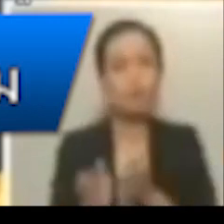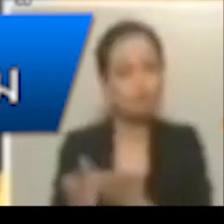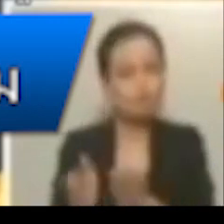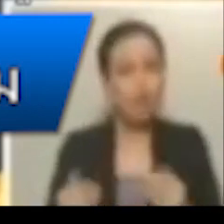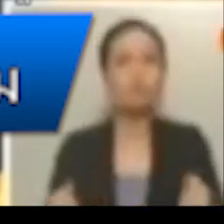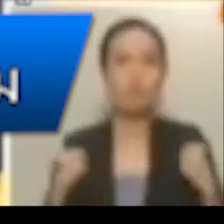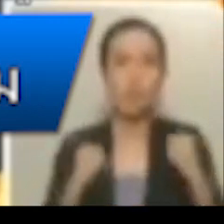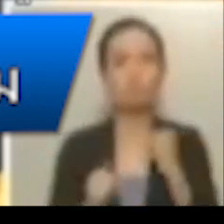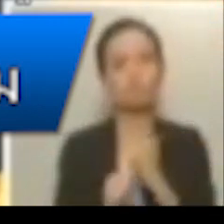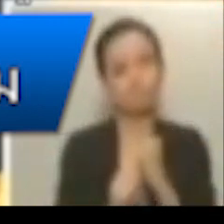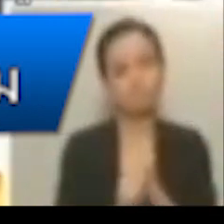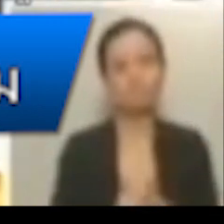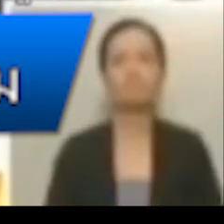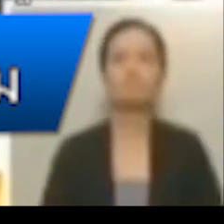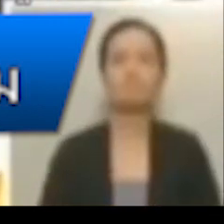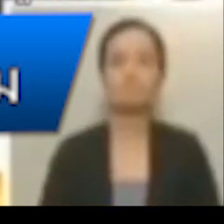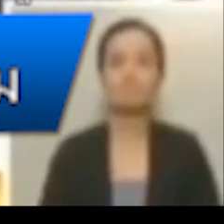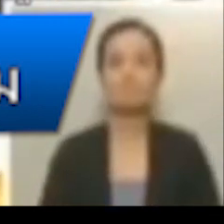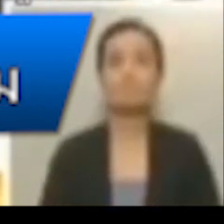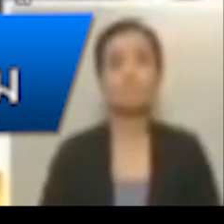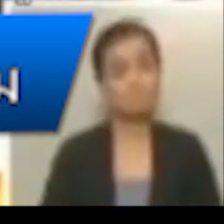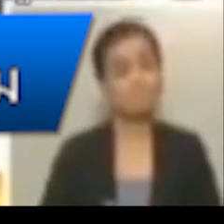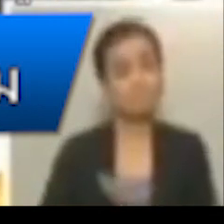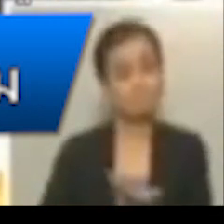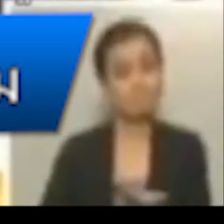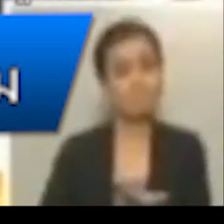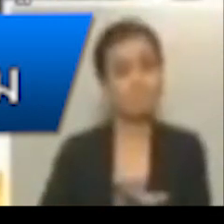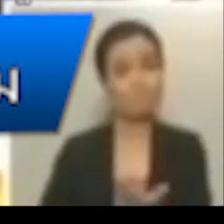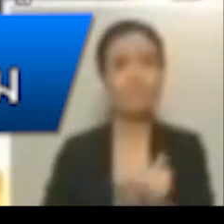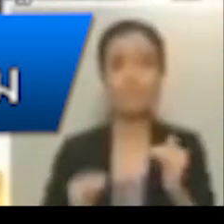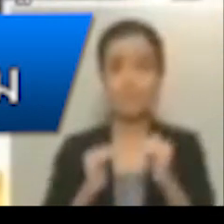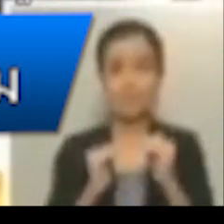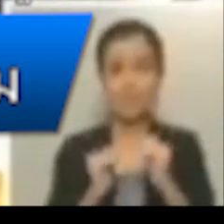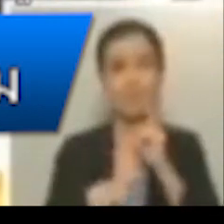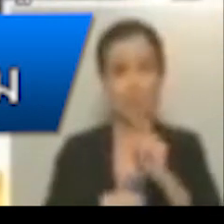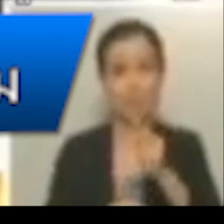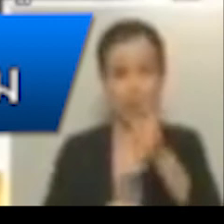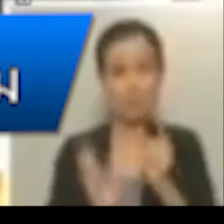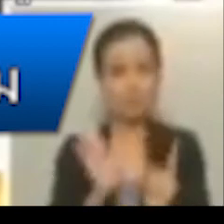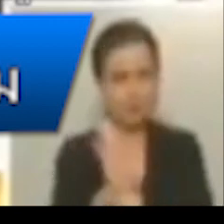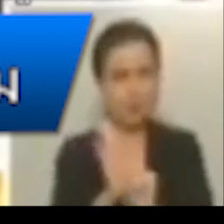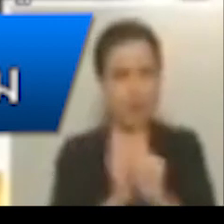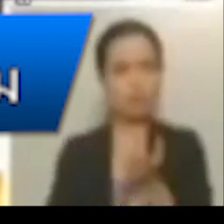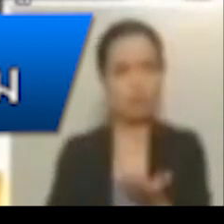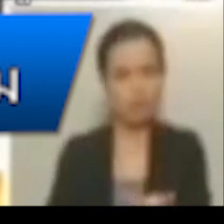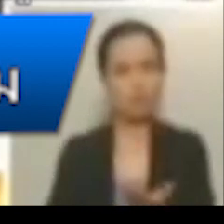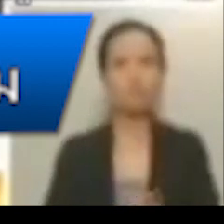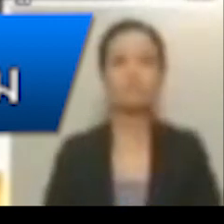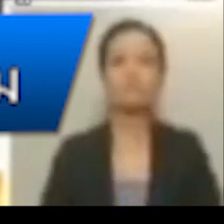ข้มแข็งครับขอบคุณครับ ครับสมาชิกมีสิทธิ์ถามได้อีกครั้งหนึ่งครับเชิญนะ